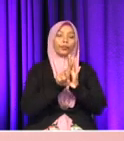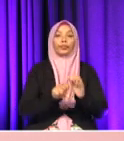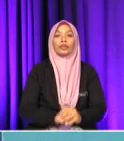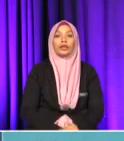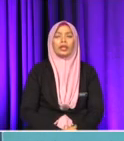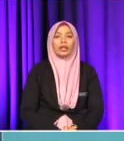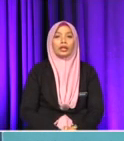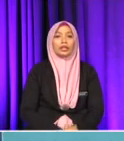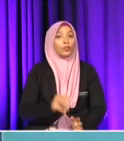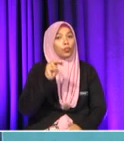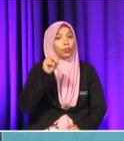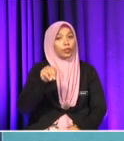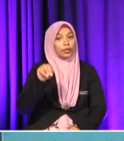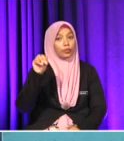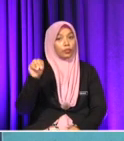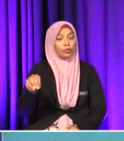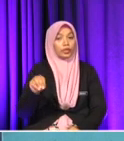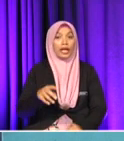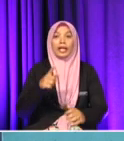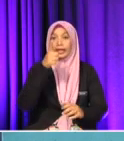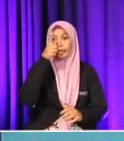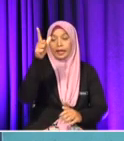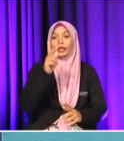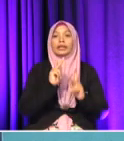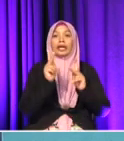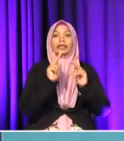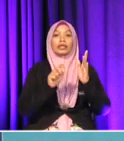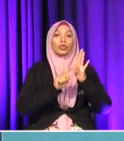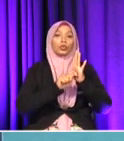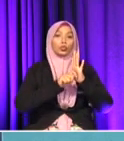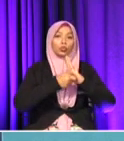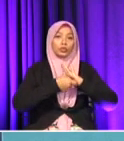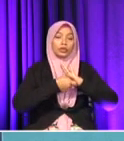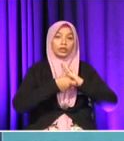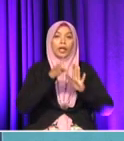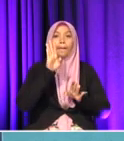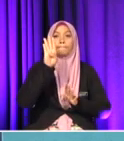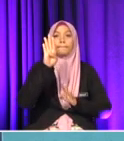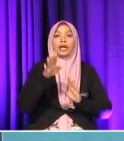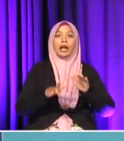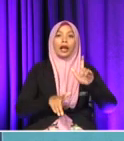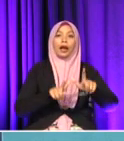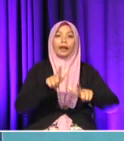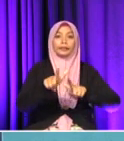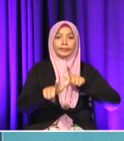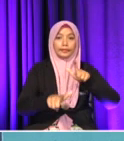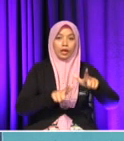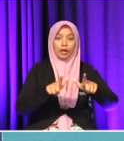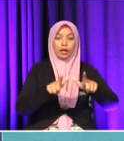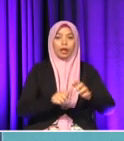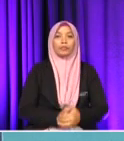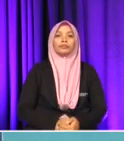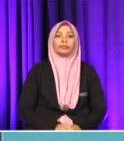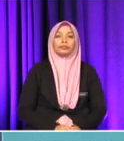murid-murid oke lihat kata kunci 4 langkah pengolahan ideal untuk menjawab soal dan ini